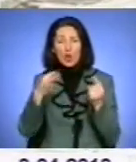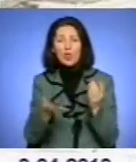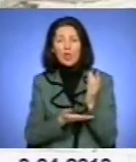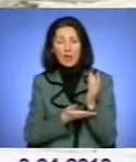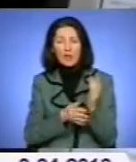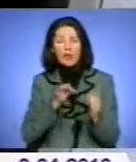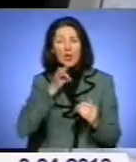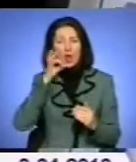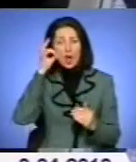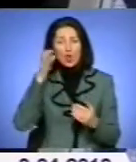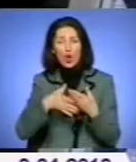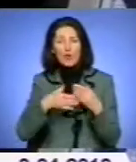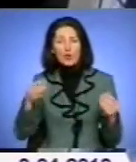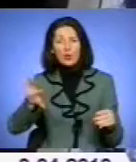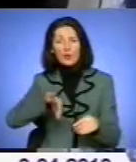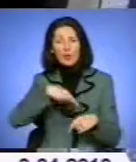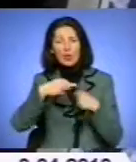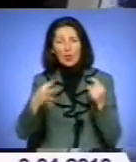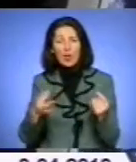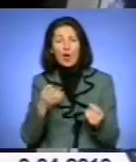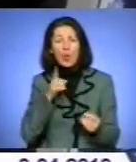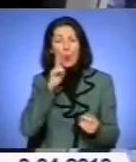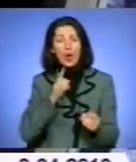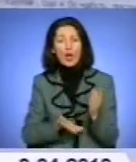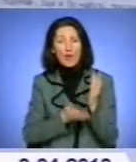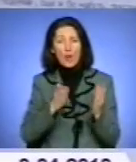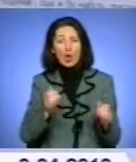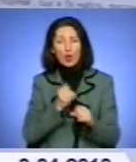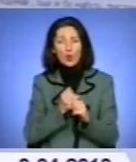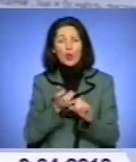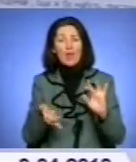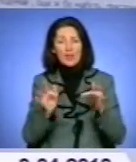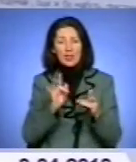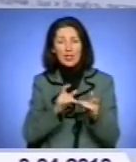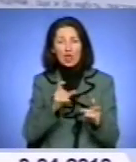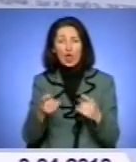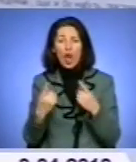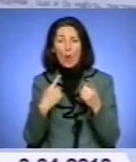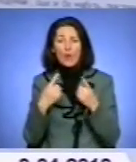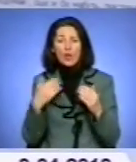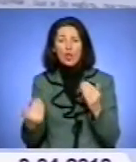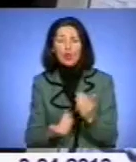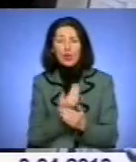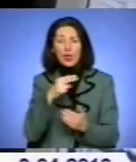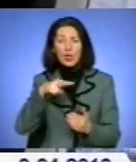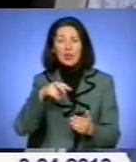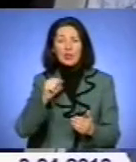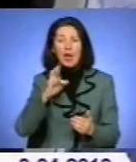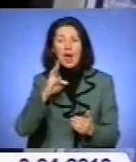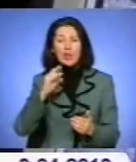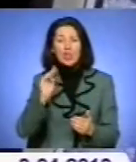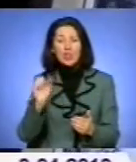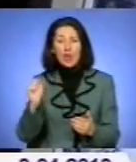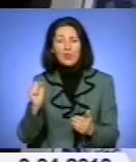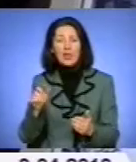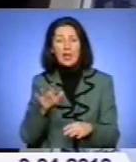пагони. Поки у парку кипить робота, у інтернеті тернополяни жваво обговорюють новий ландшафтний дизайн. Більшості голі